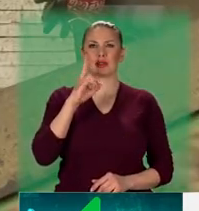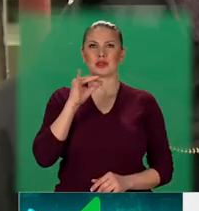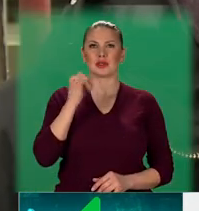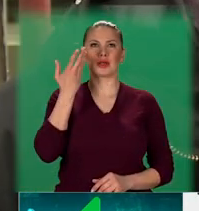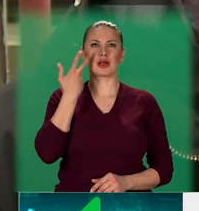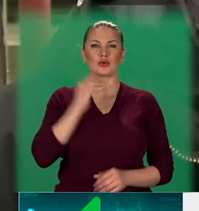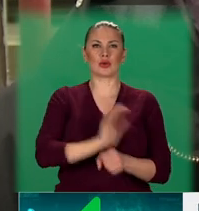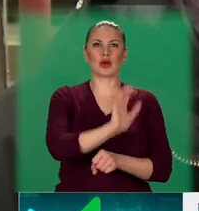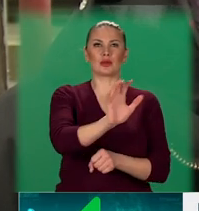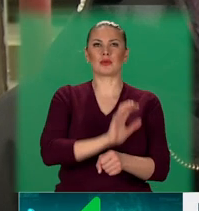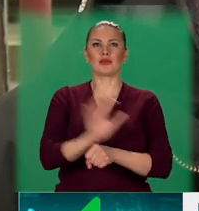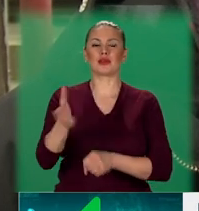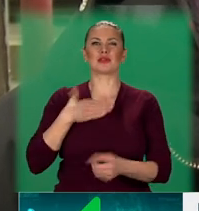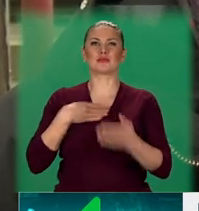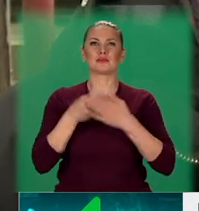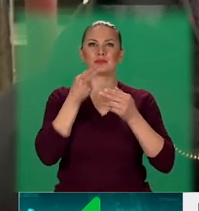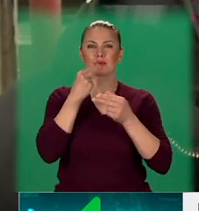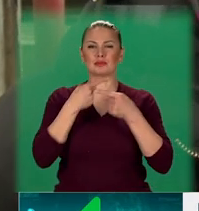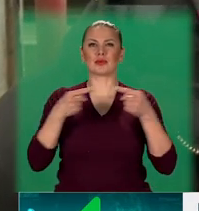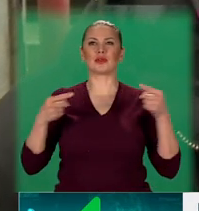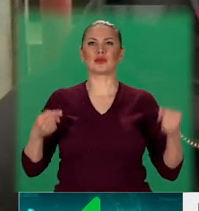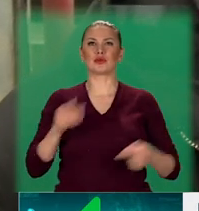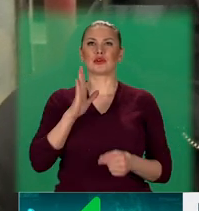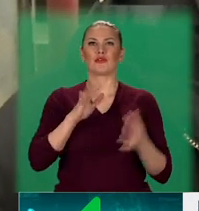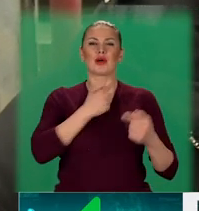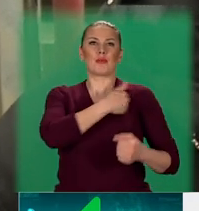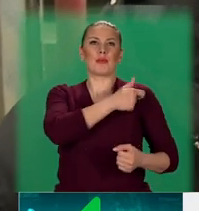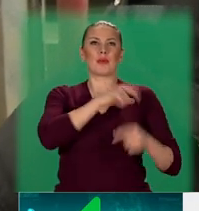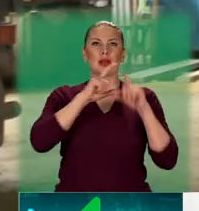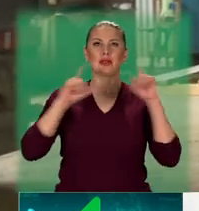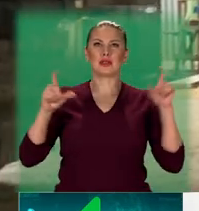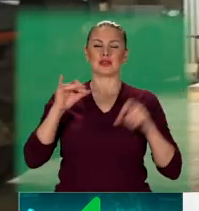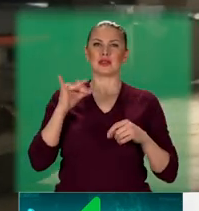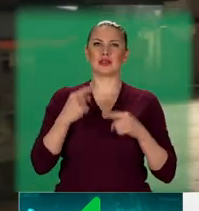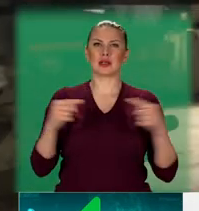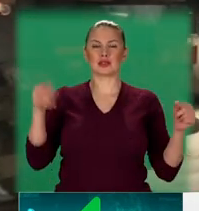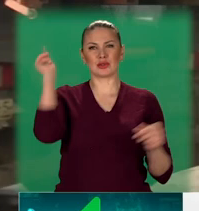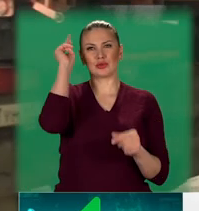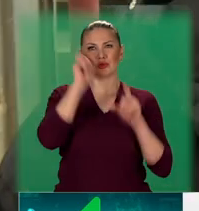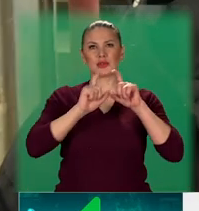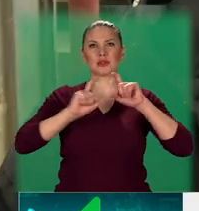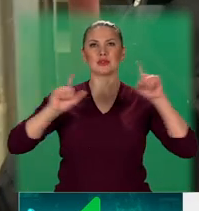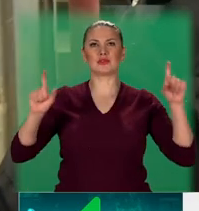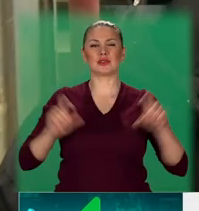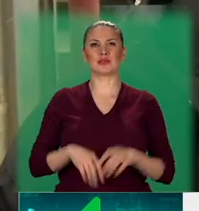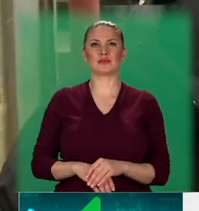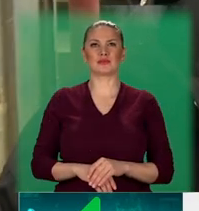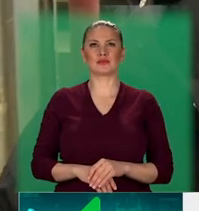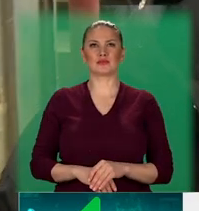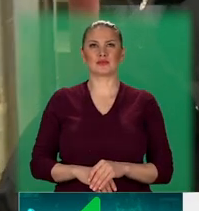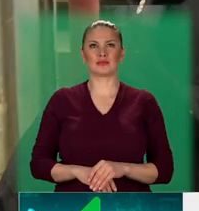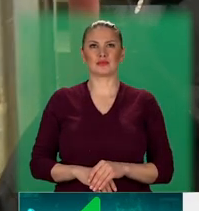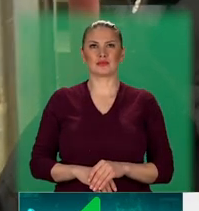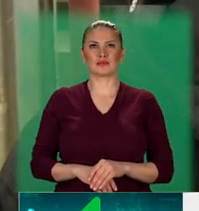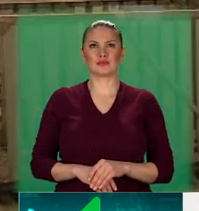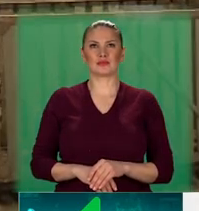заведения. Сейчас немного спрос увеличился у нас на картофель и на морковь. Остров наш будет обеспечен. У нас паники никакой нет, у нас